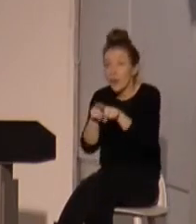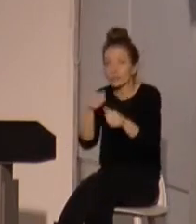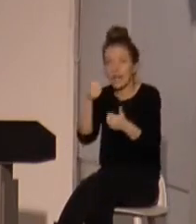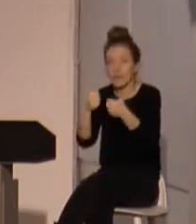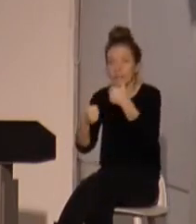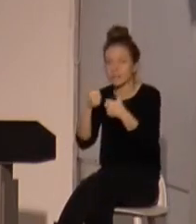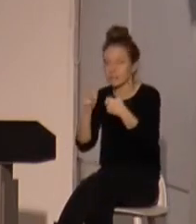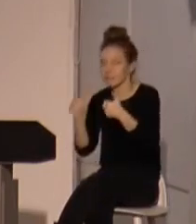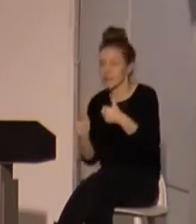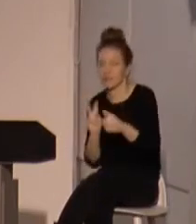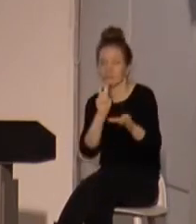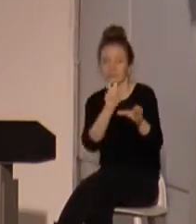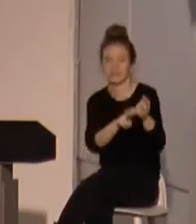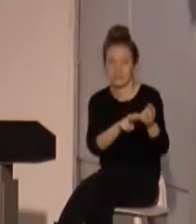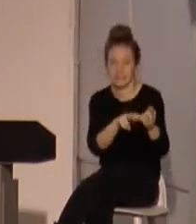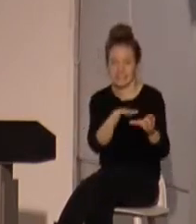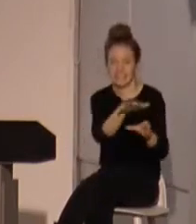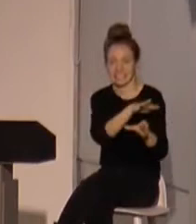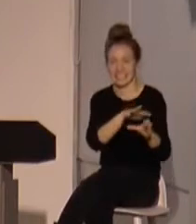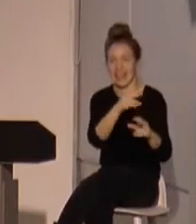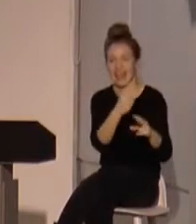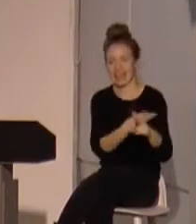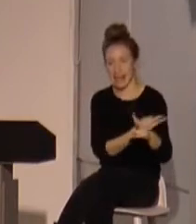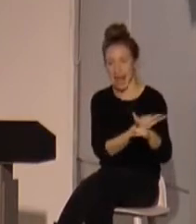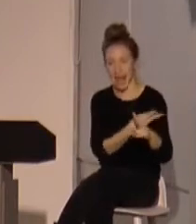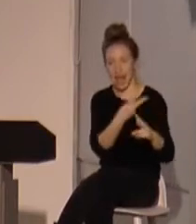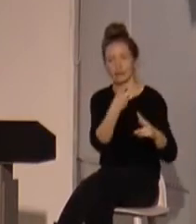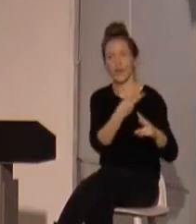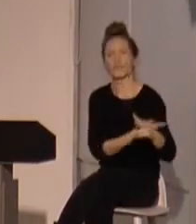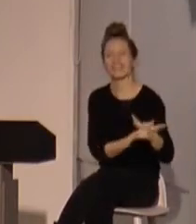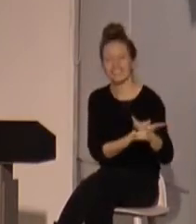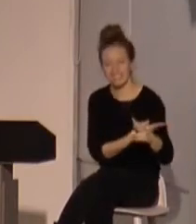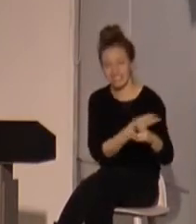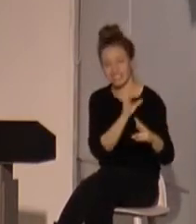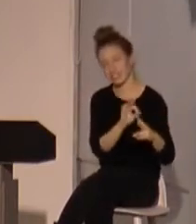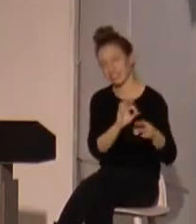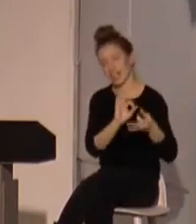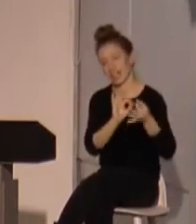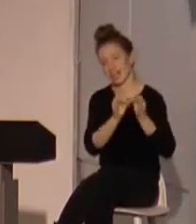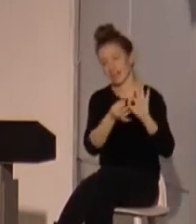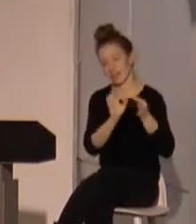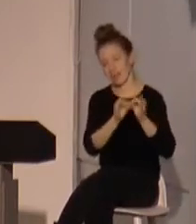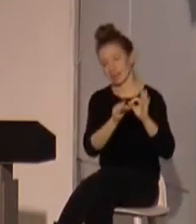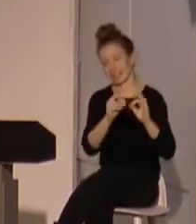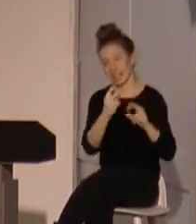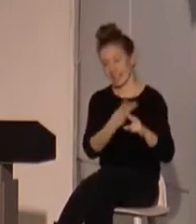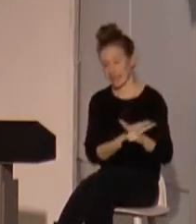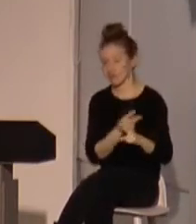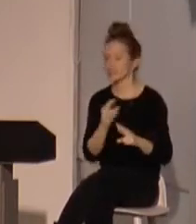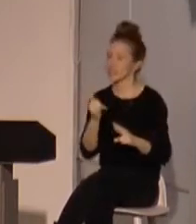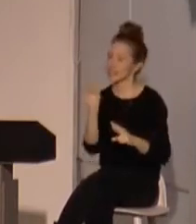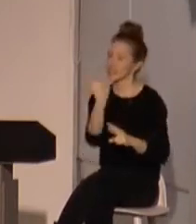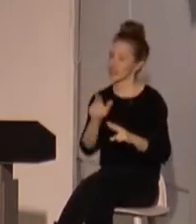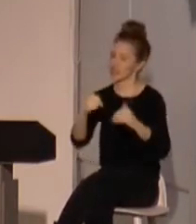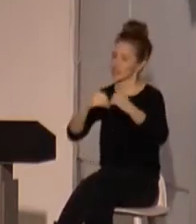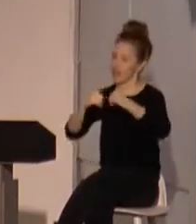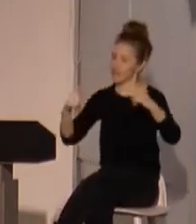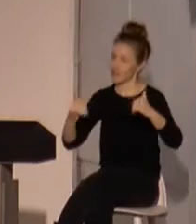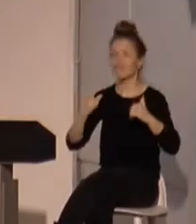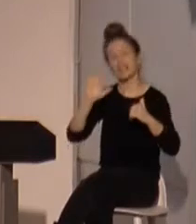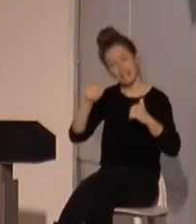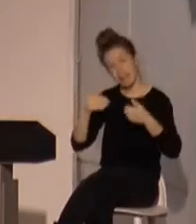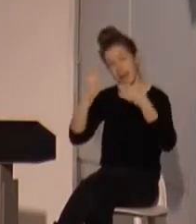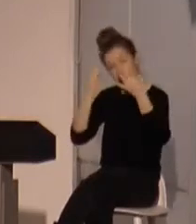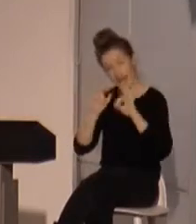בזירה הנורמלית, הנורמטיבית, של האולימפיאדות הרגילות. אז כן, יש לנו עדיין הפרדה, אבל גם הערכה